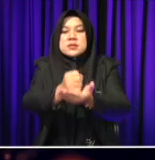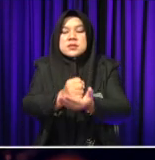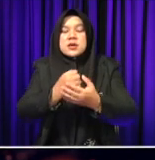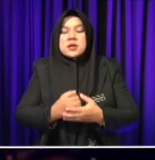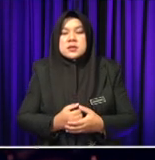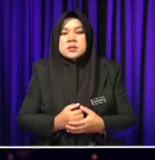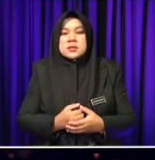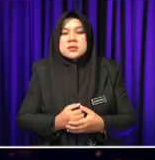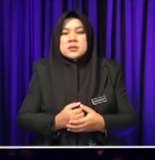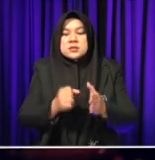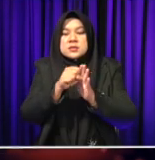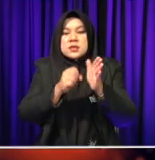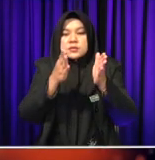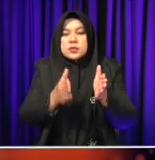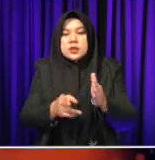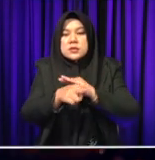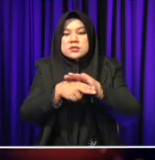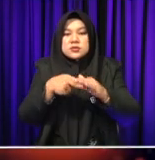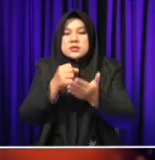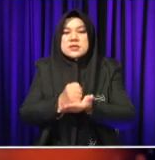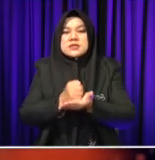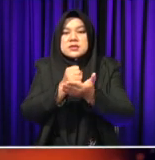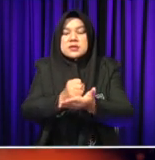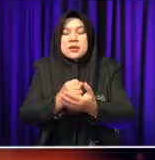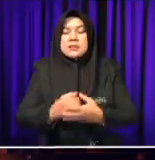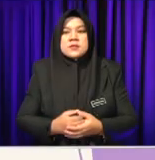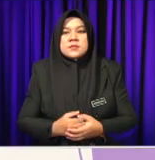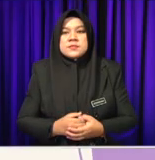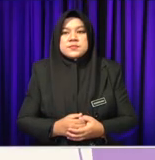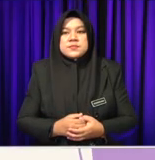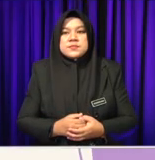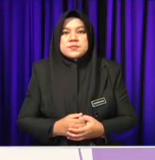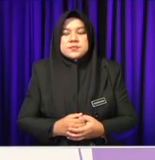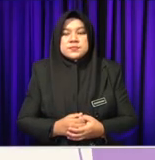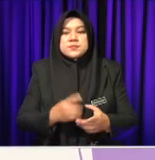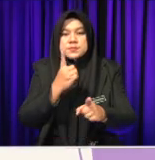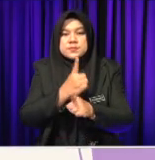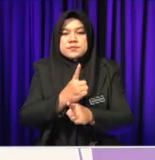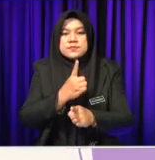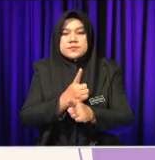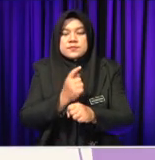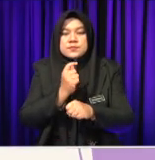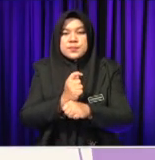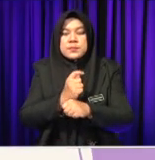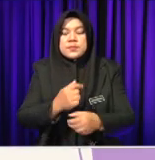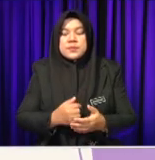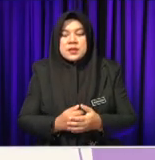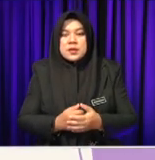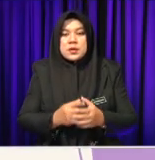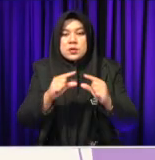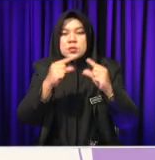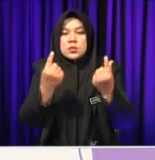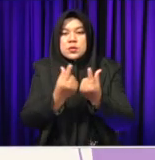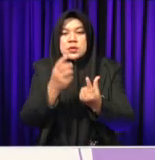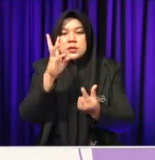seseorang yang menyembunyikan sedekah betul ke tak tu kita lihat jawapannya betul tahniah Hanita ini adalah golongan yang